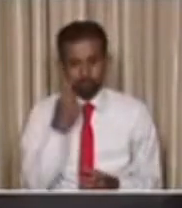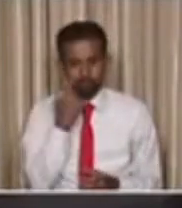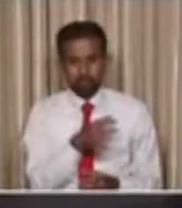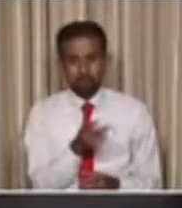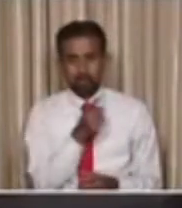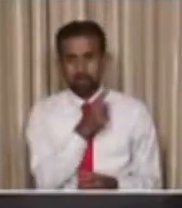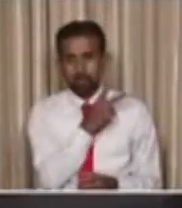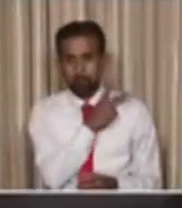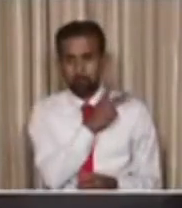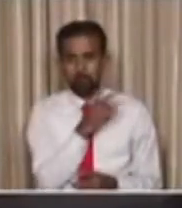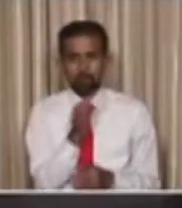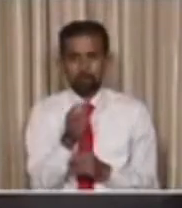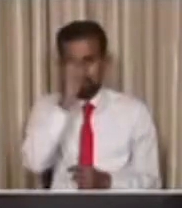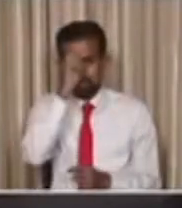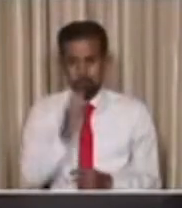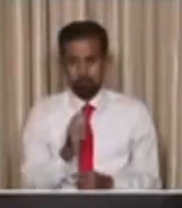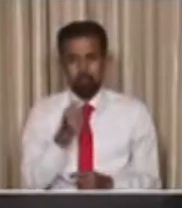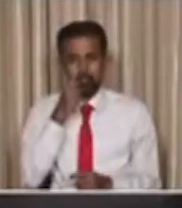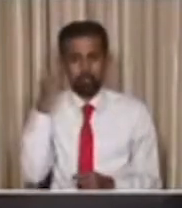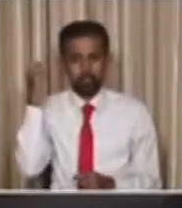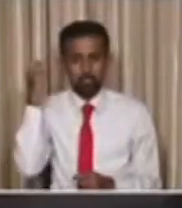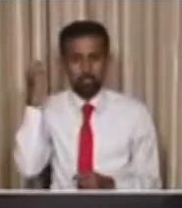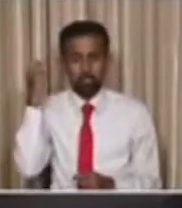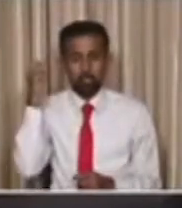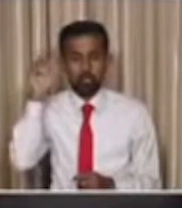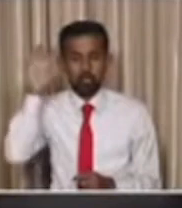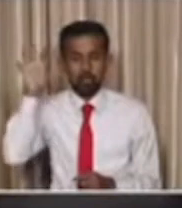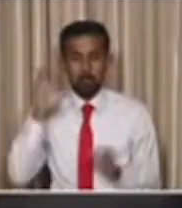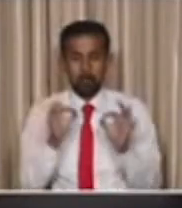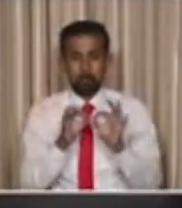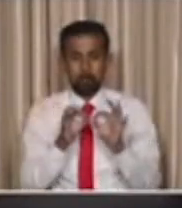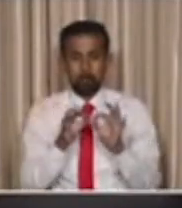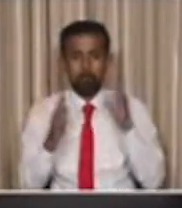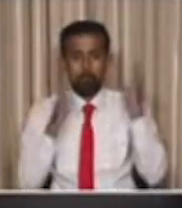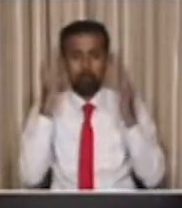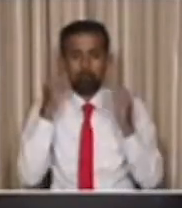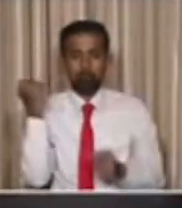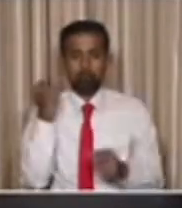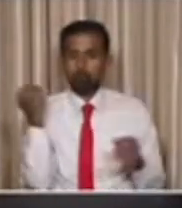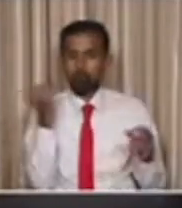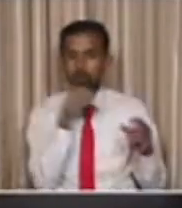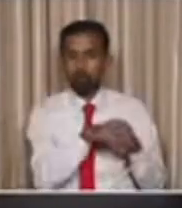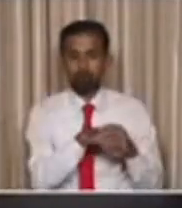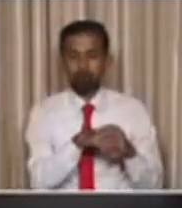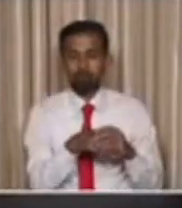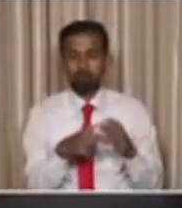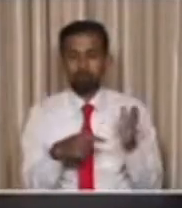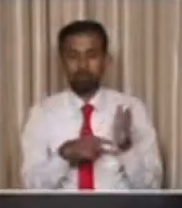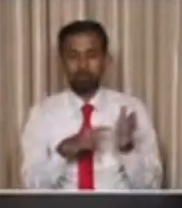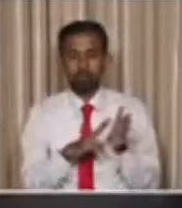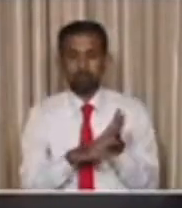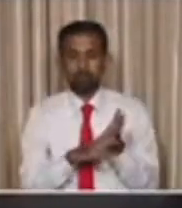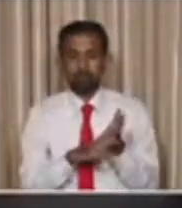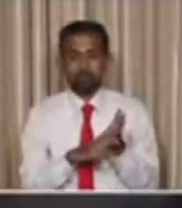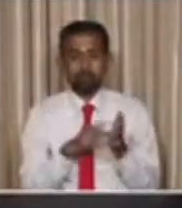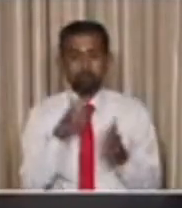යෙබරේද ජනාධිපතිතුමා ජර්මන් වල අර බර්ලින් ගෝලිය සමුලුවට ගිහිල්ලා ටීවී